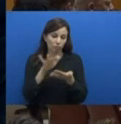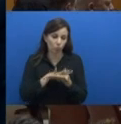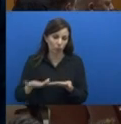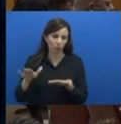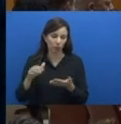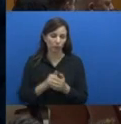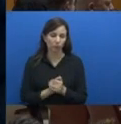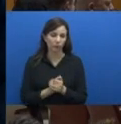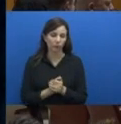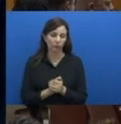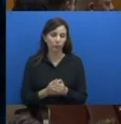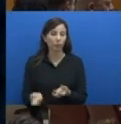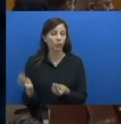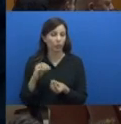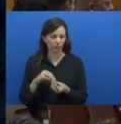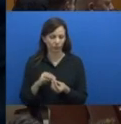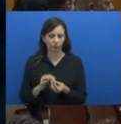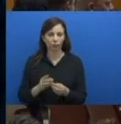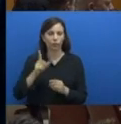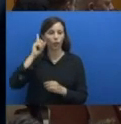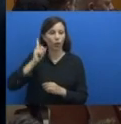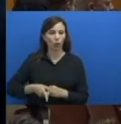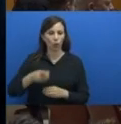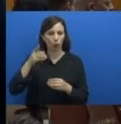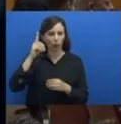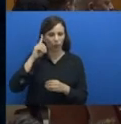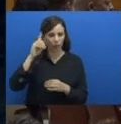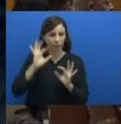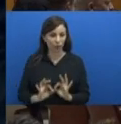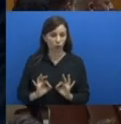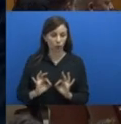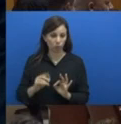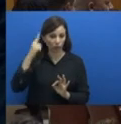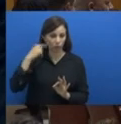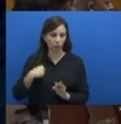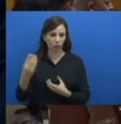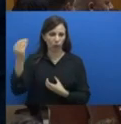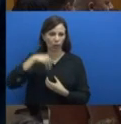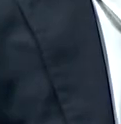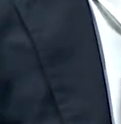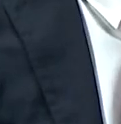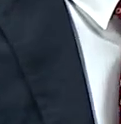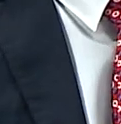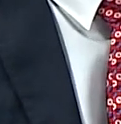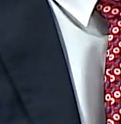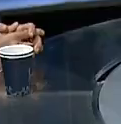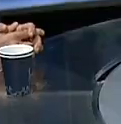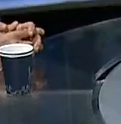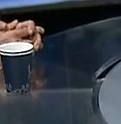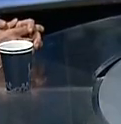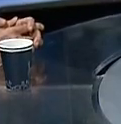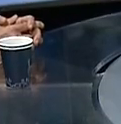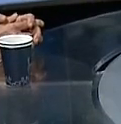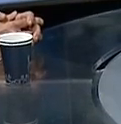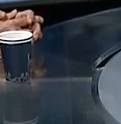له فرصة للسحب والاستيلاء على صلاحيات. ما الذي يفضله بيبي نتنياهو؟ هل يفضل على سبيل المثال